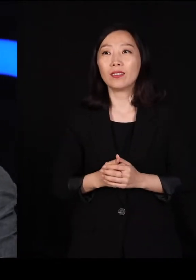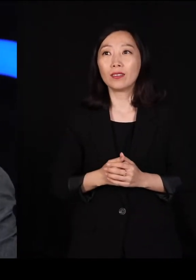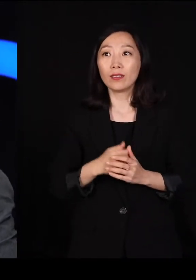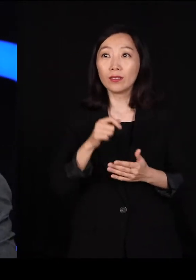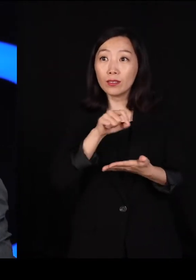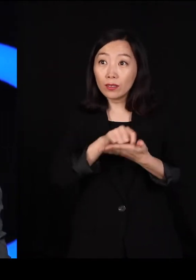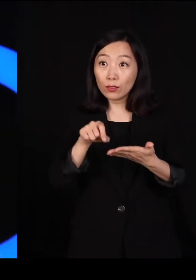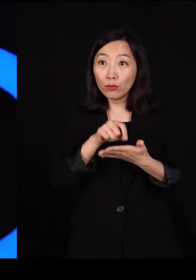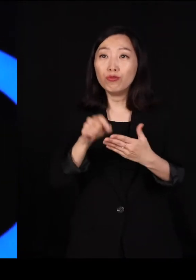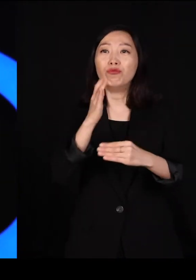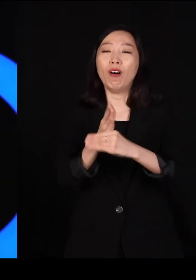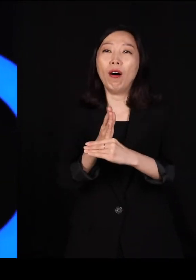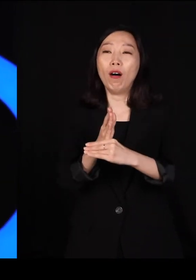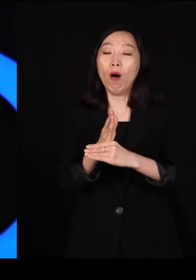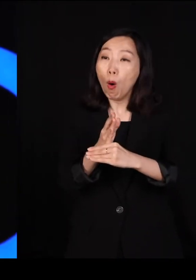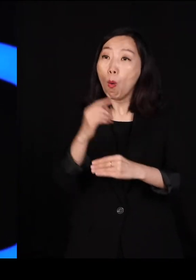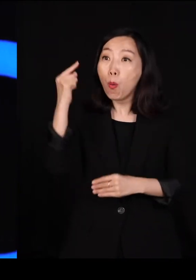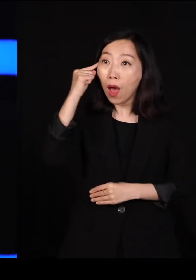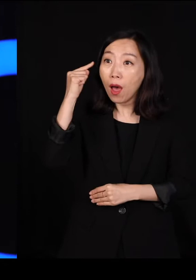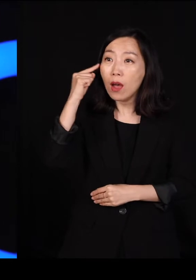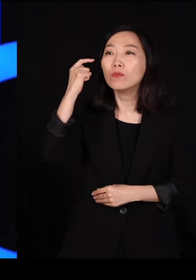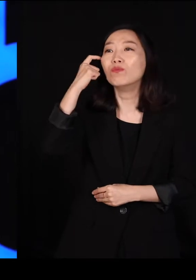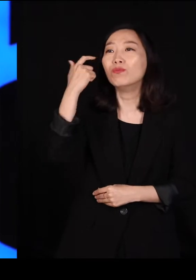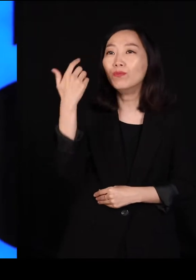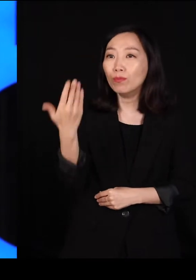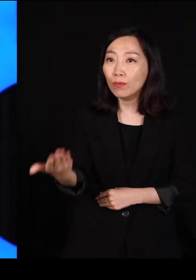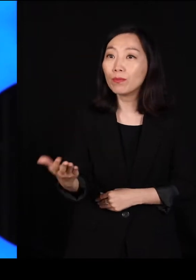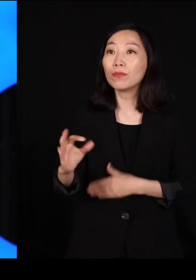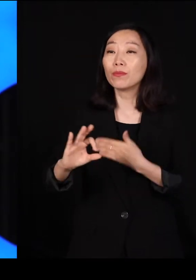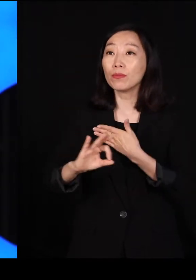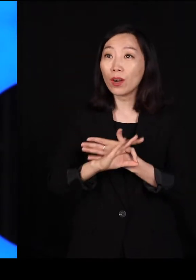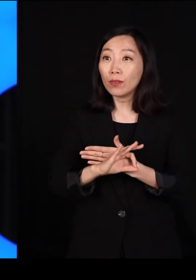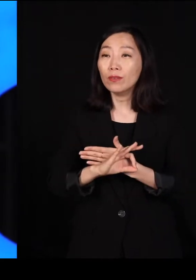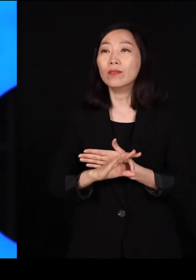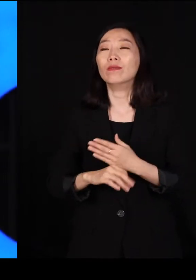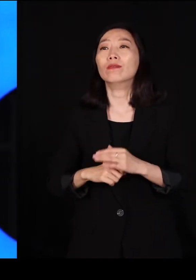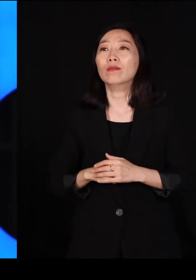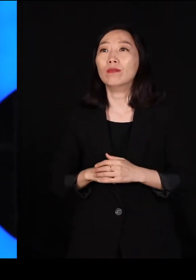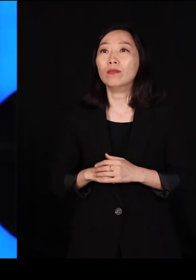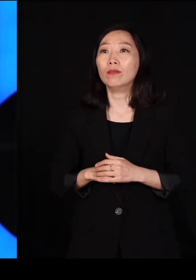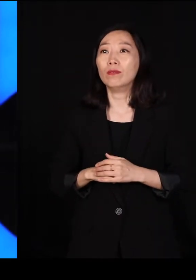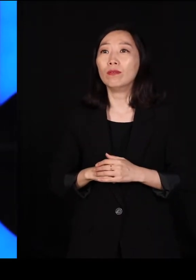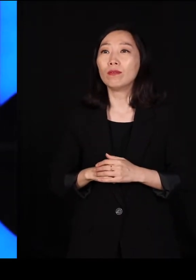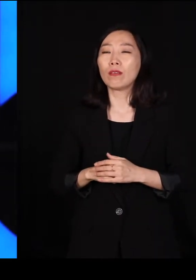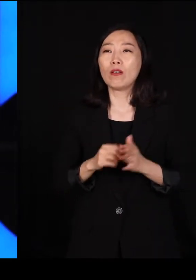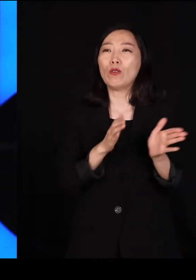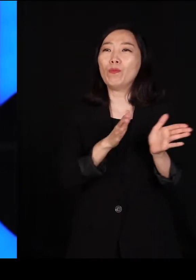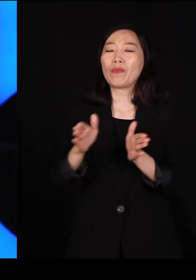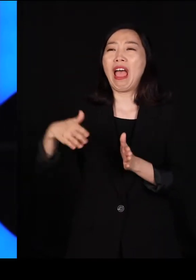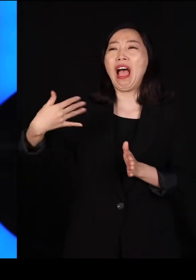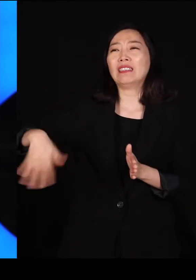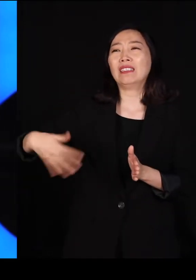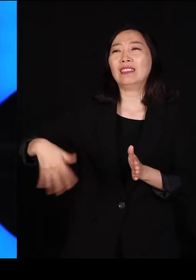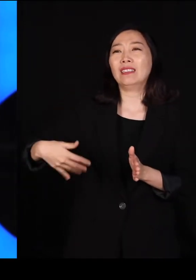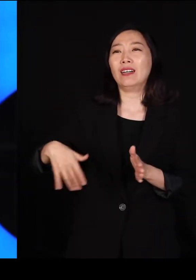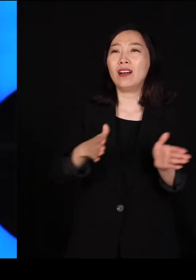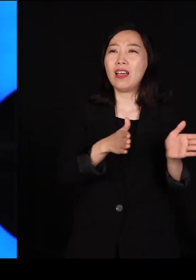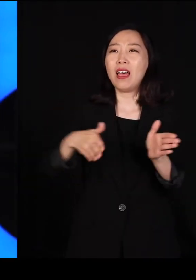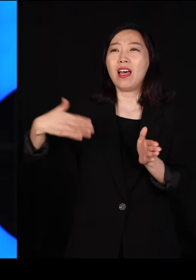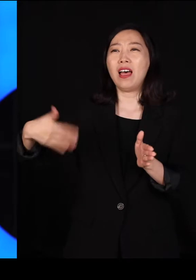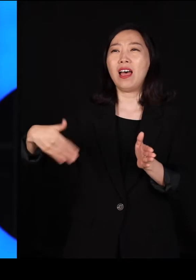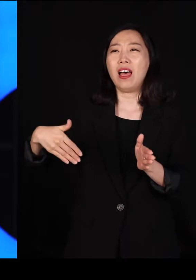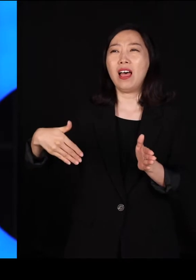있대요. 왜요? 이렇게 다시 물어보면은 준비가 안 됐대요.